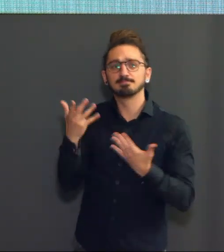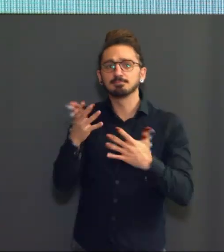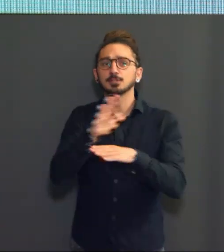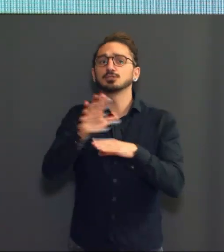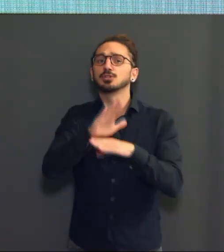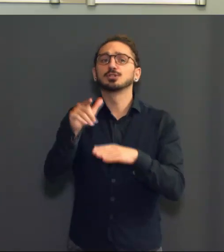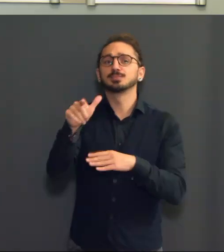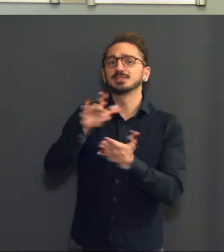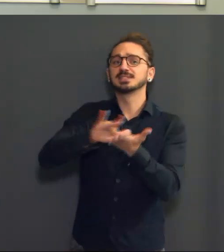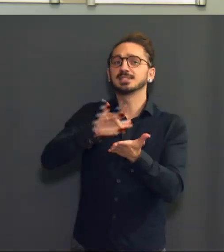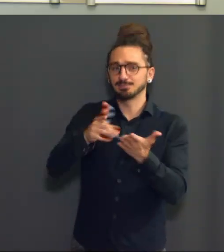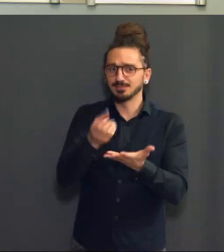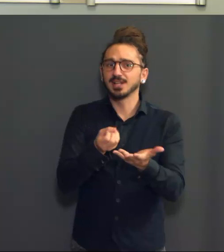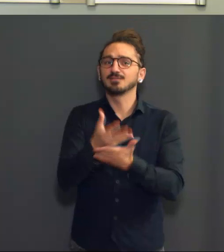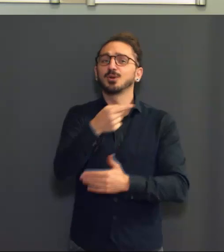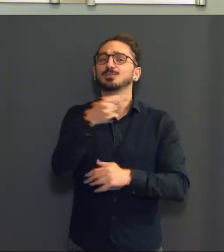infocoronavirus.be,